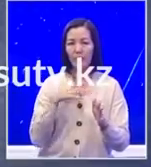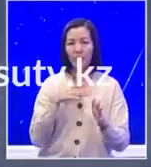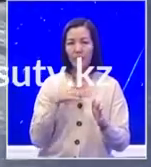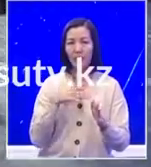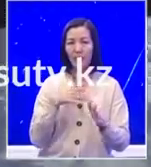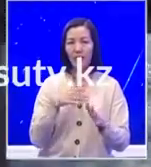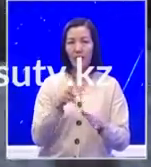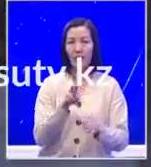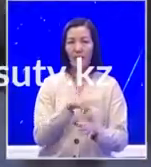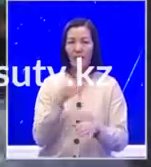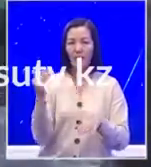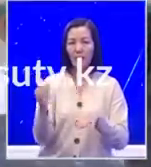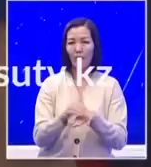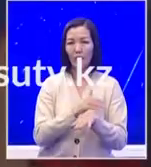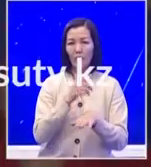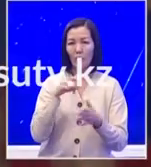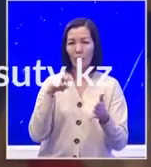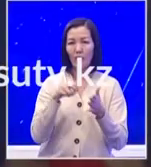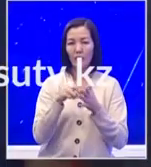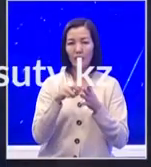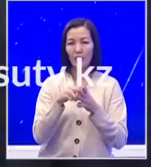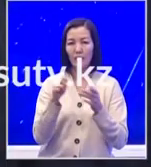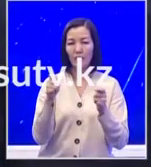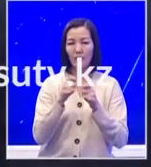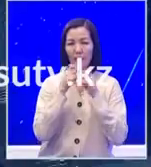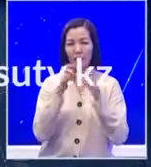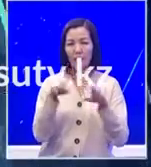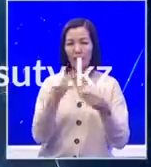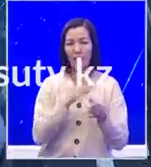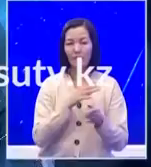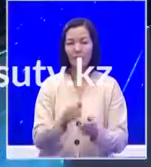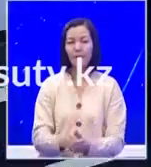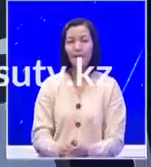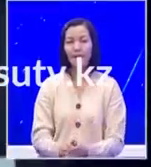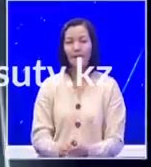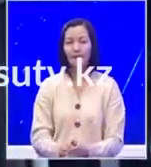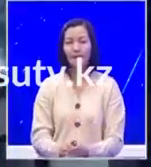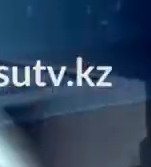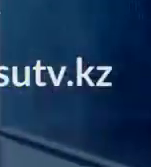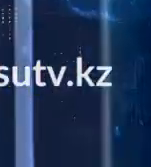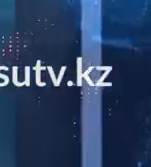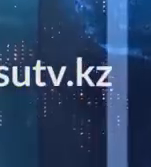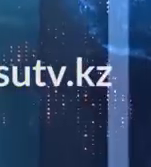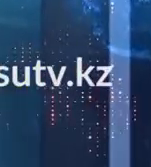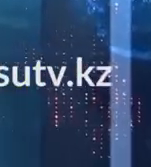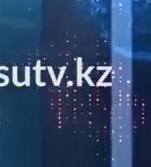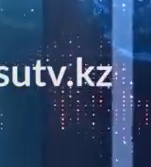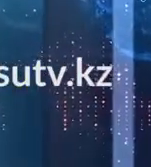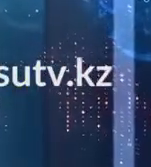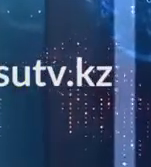арнайы медаль, мақтау қағаздары және бағалы сыйлықтармен марапатталды. Жарқын Ұрлаулы, Жетісу телеарнасы.